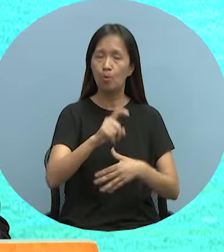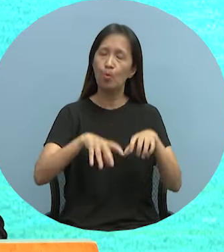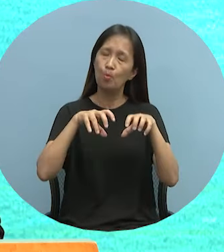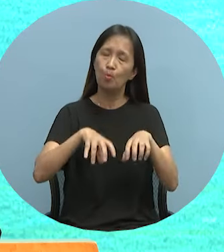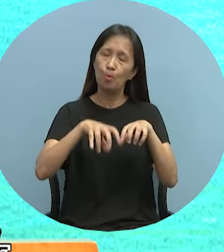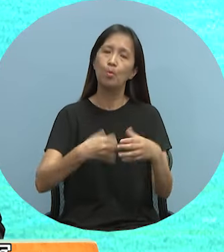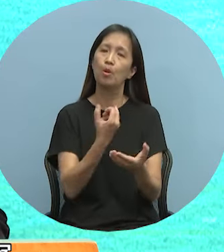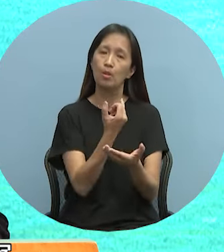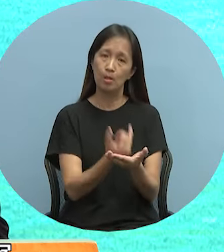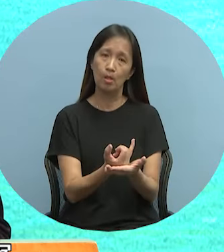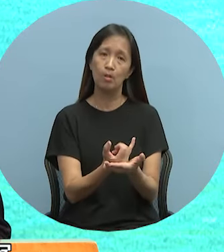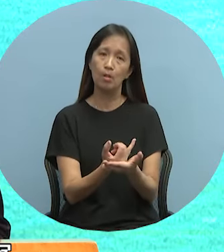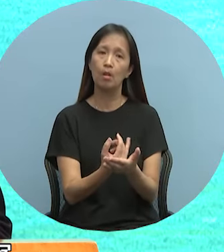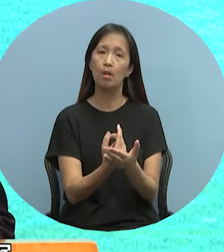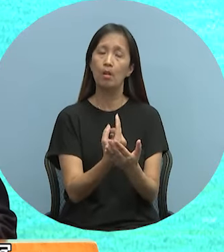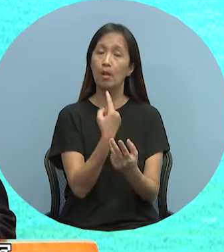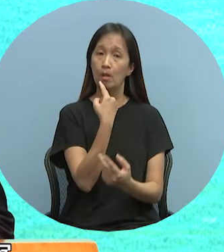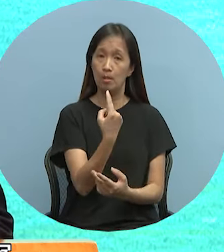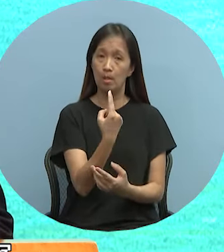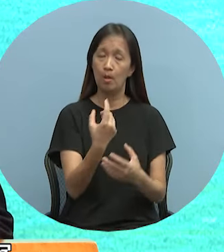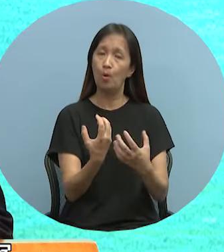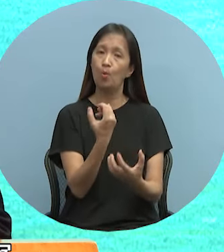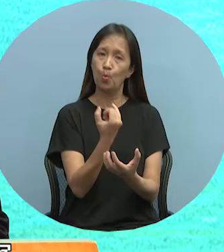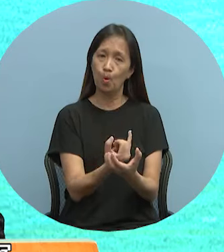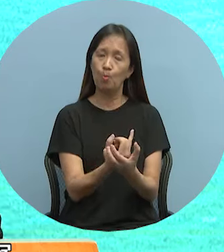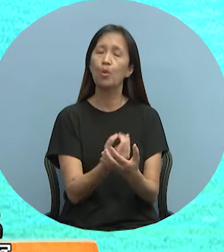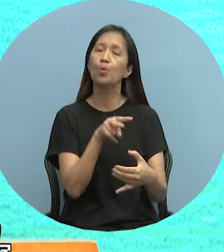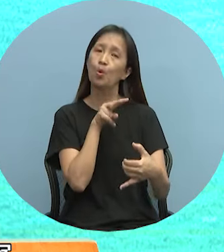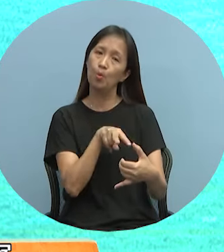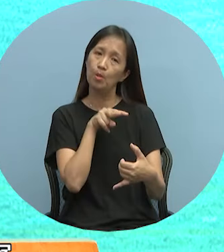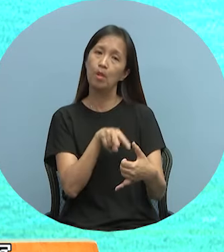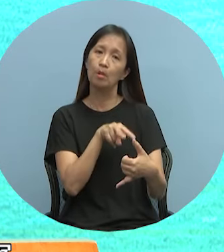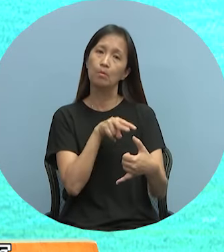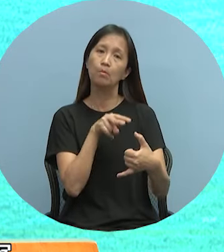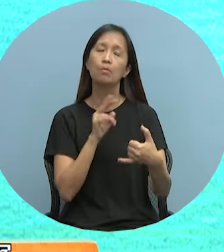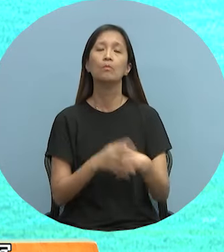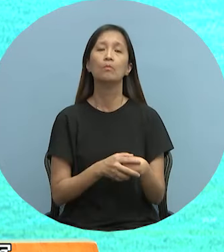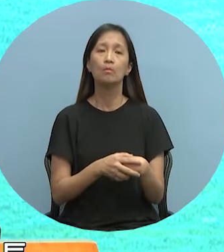亡。另外咧有一隻動物咧係接受緊觀察。